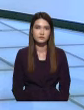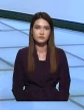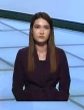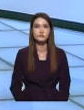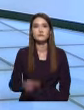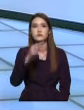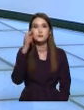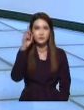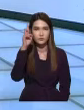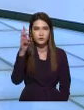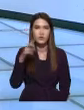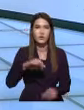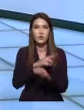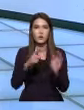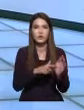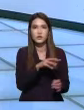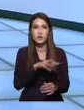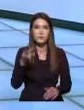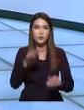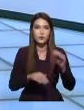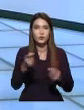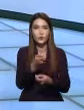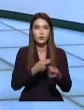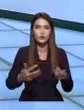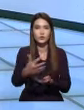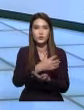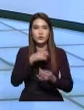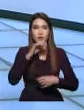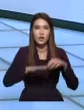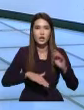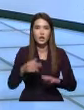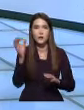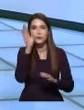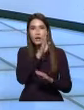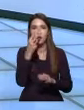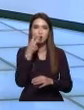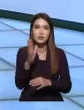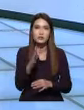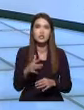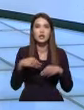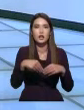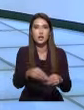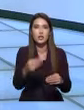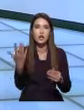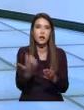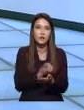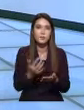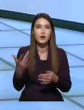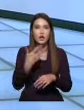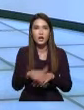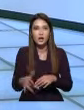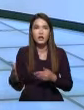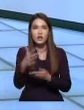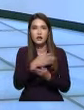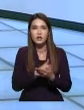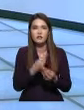Биыл еліміз бойынша 17 миллион тоннаға жуық астық жиналды. Сала мамандары қолайсыз ауа райына қарамастан егіннің бітік шыққанын айтады. Әрине, бұл орайда